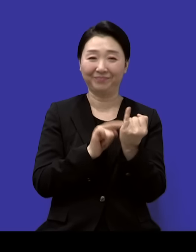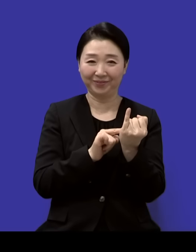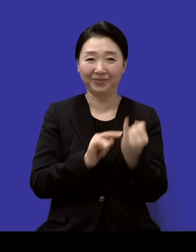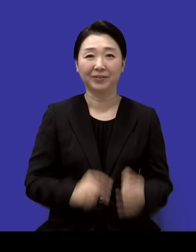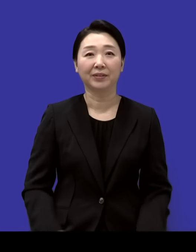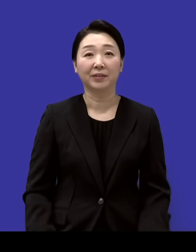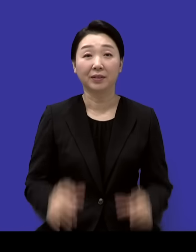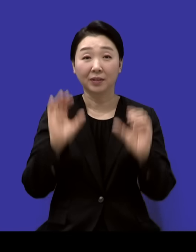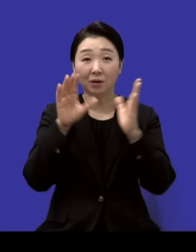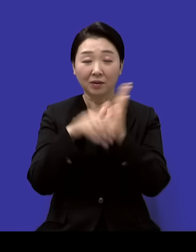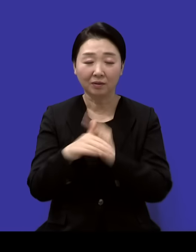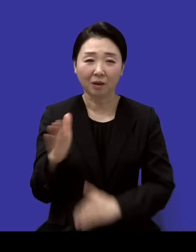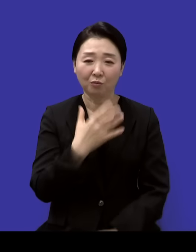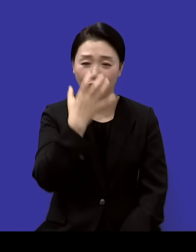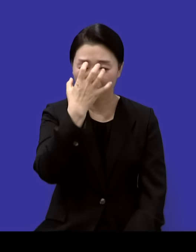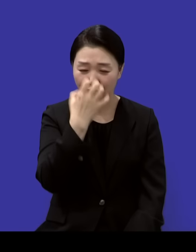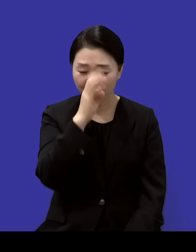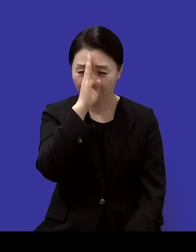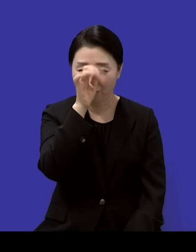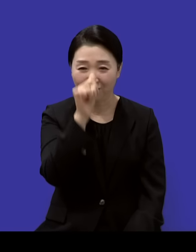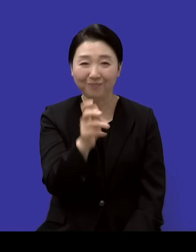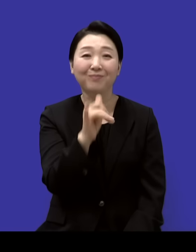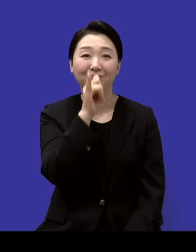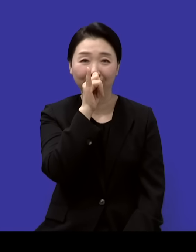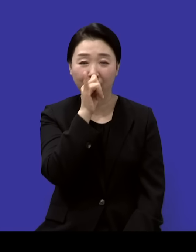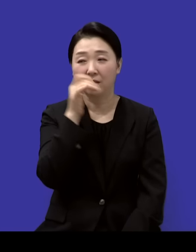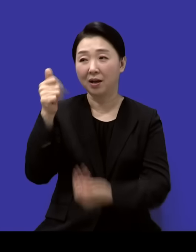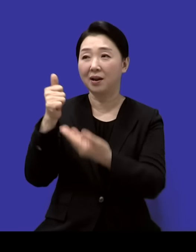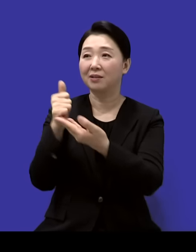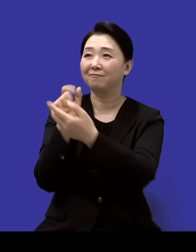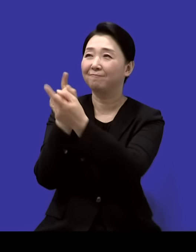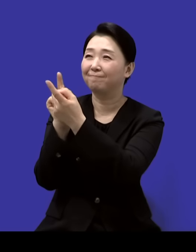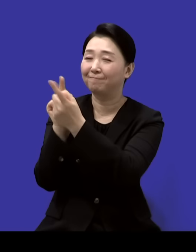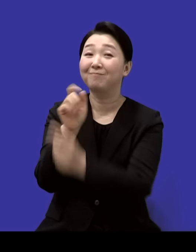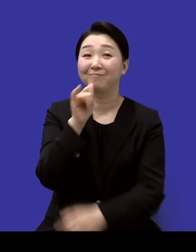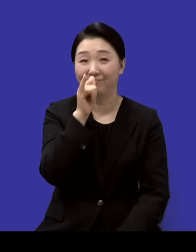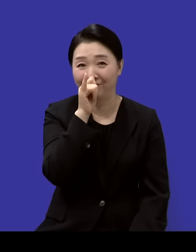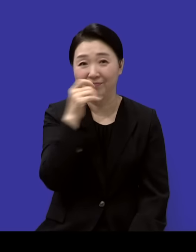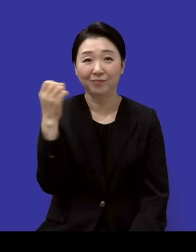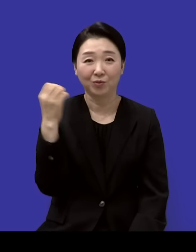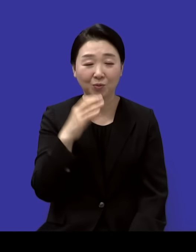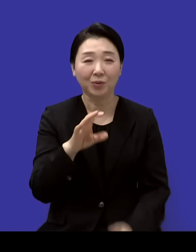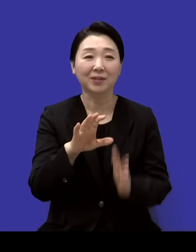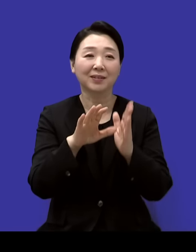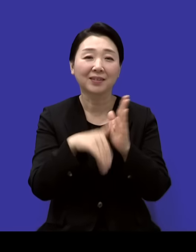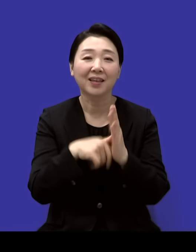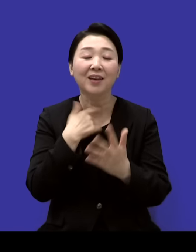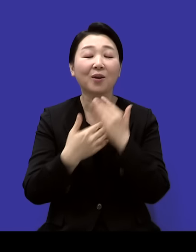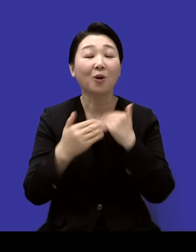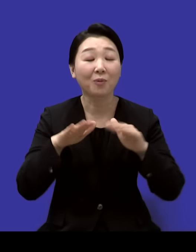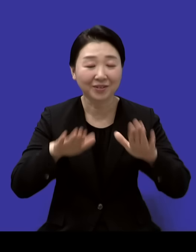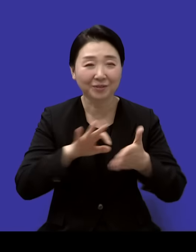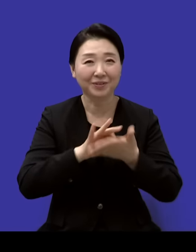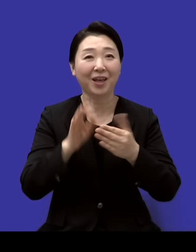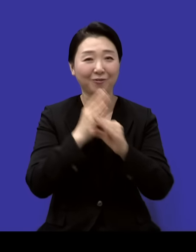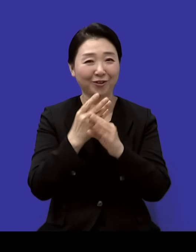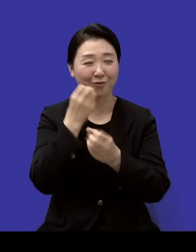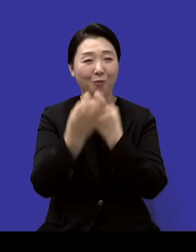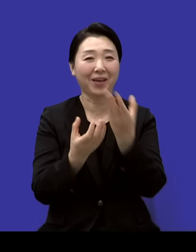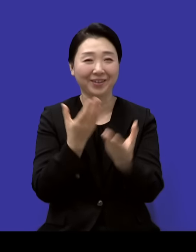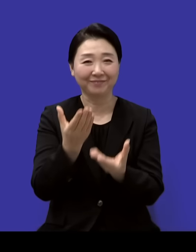어릴 때부터 몇 번의 우울증을 겪으시면서 하나님을 더 진하게 만나셨고 그때의 경험이 지금 쓰임받고 있다고